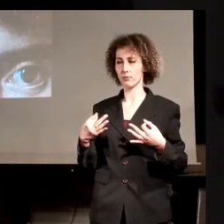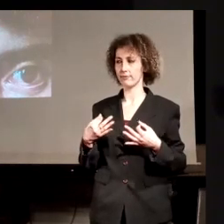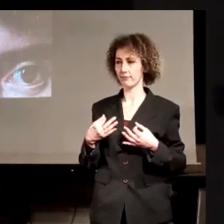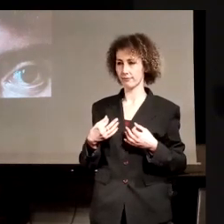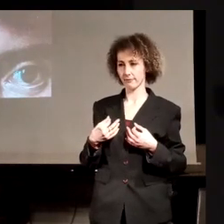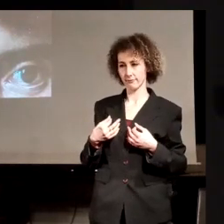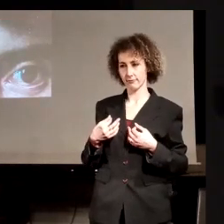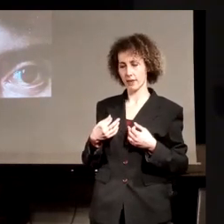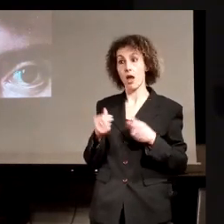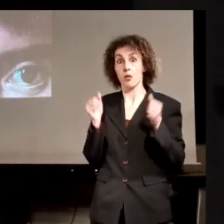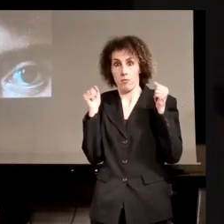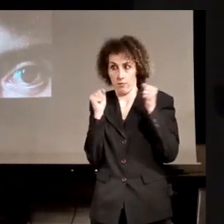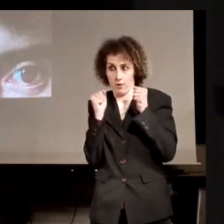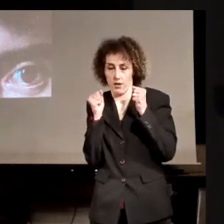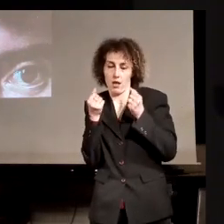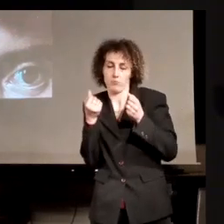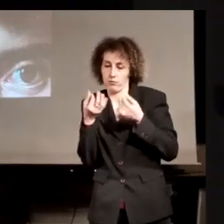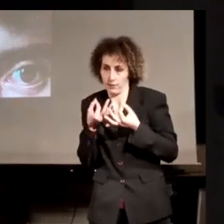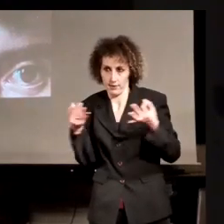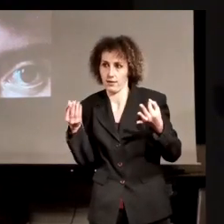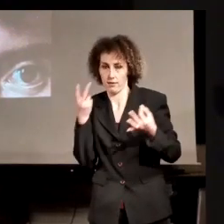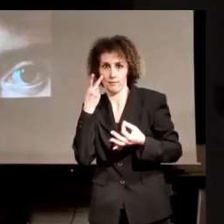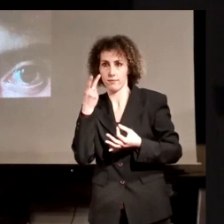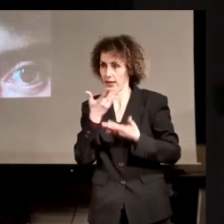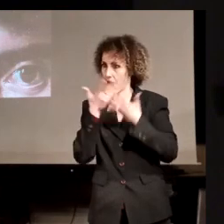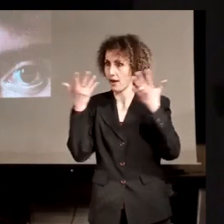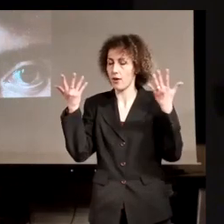spaventato certo e si vedeva